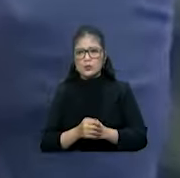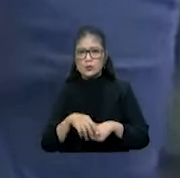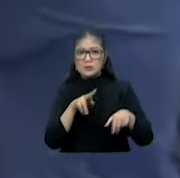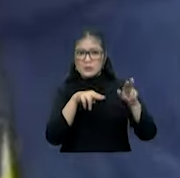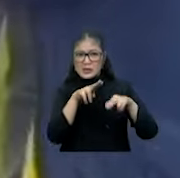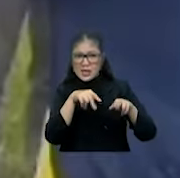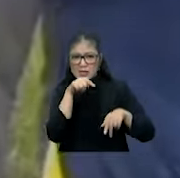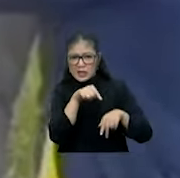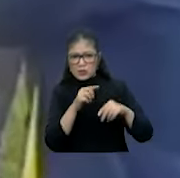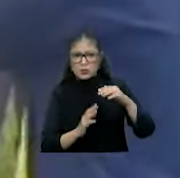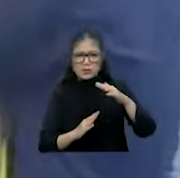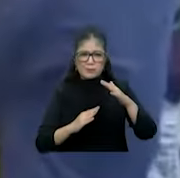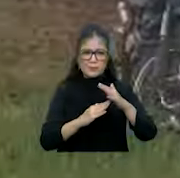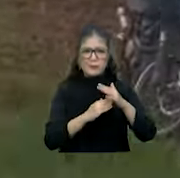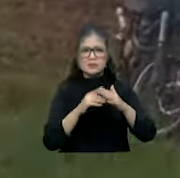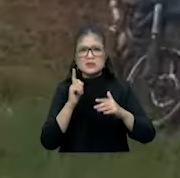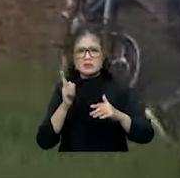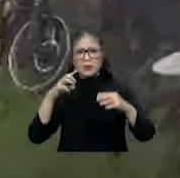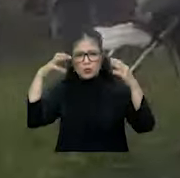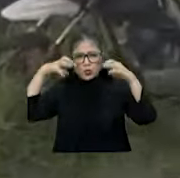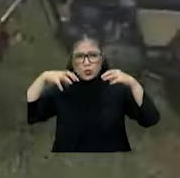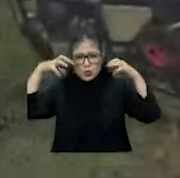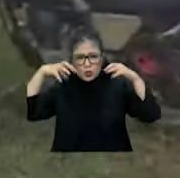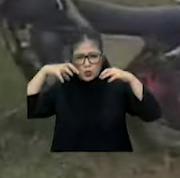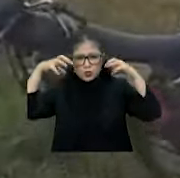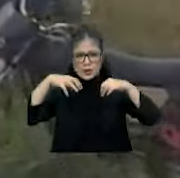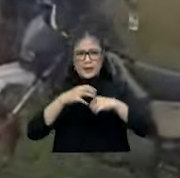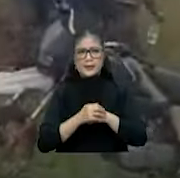terkendala cuaca hujan deras. Dari Bogor, Jawa Barat, Wildan Hidayat, iNews melaporkan.